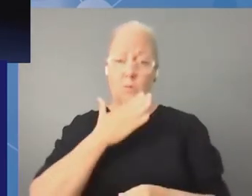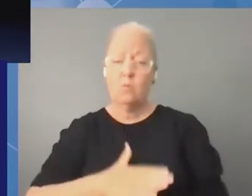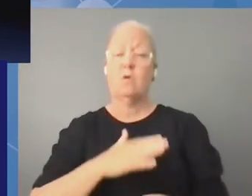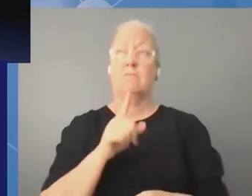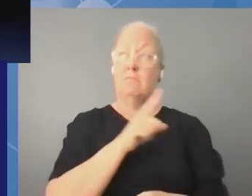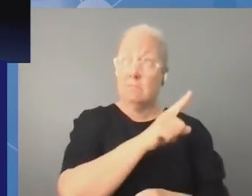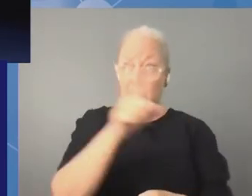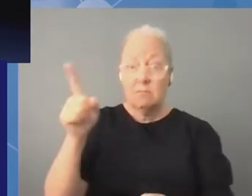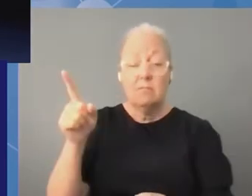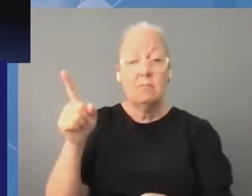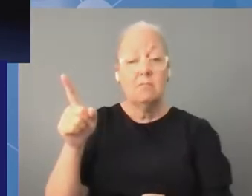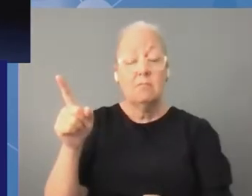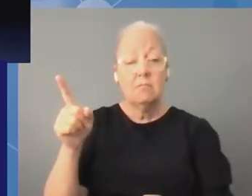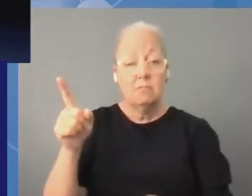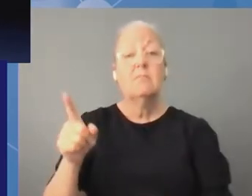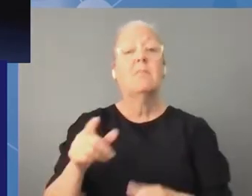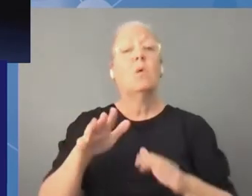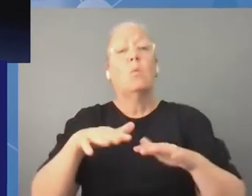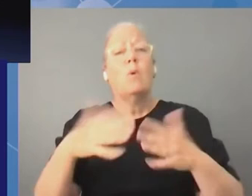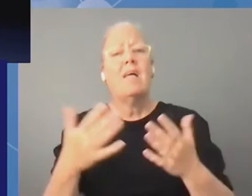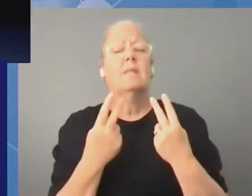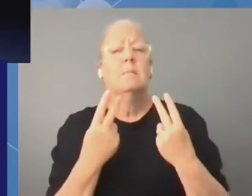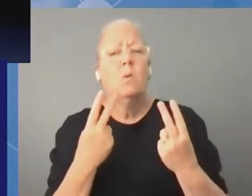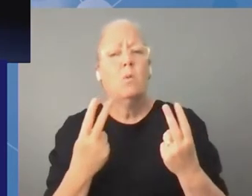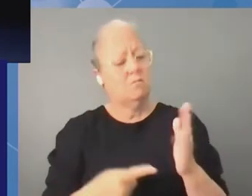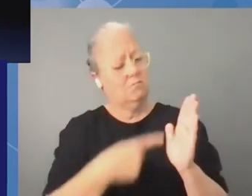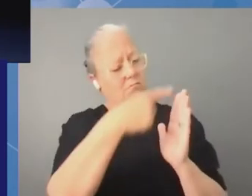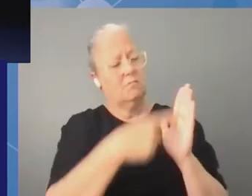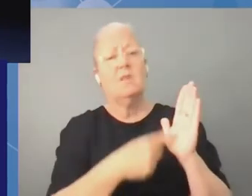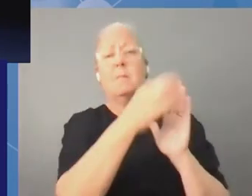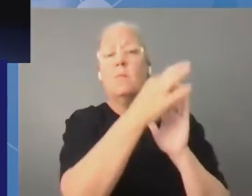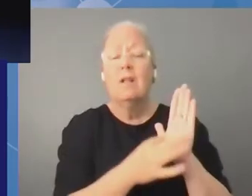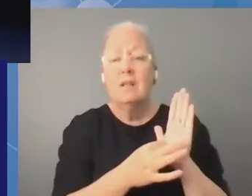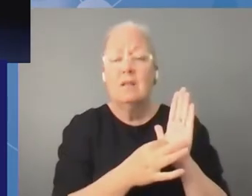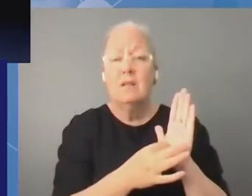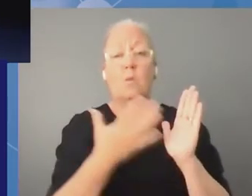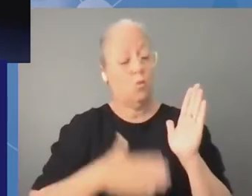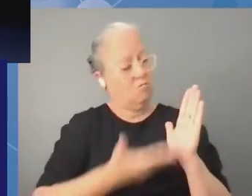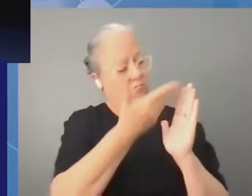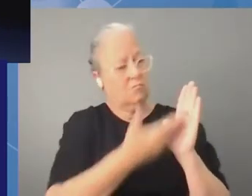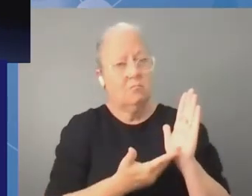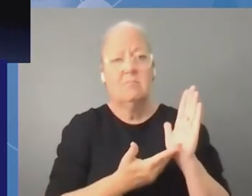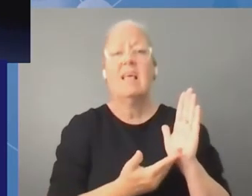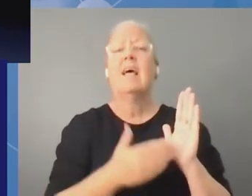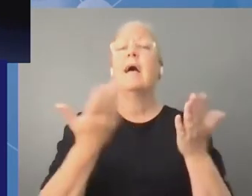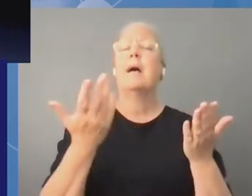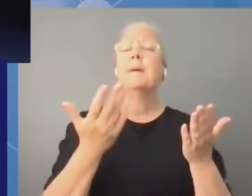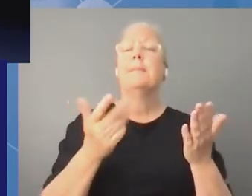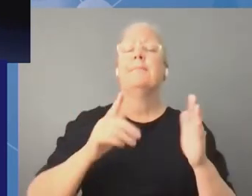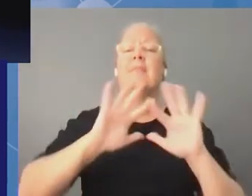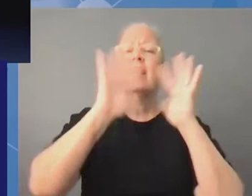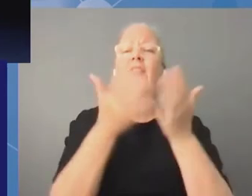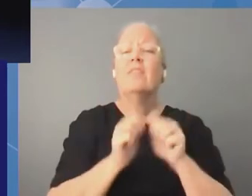个遵守和维护，作为一个非常好的人类发展的一个工序。